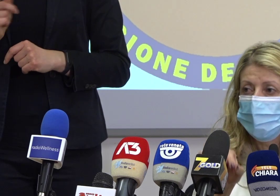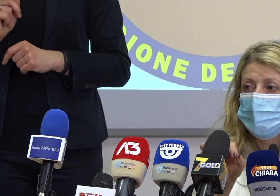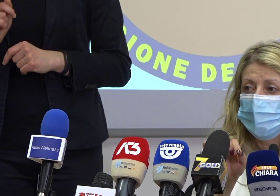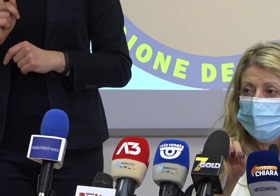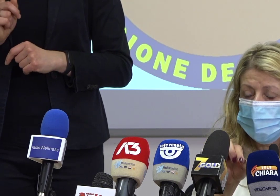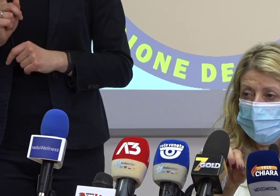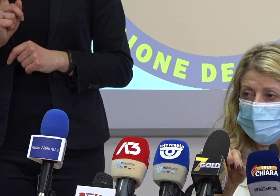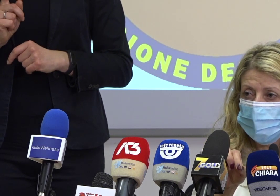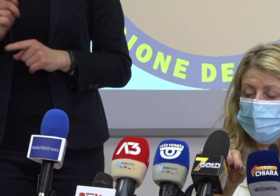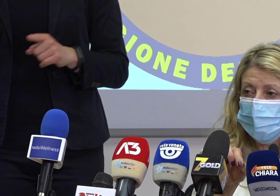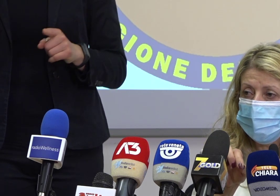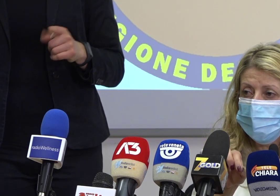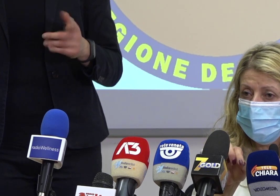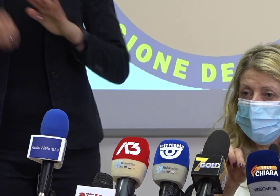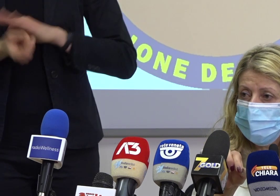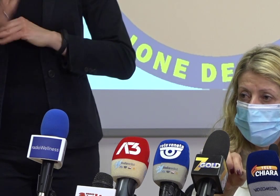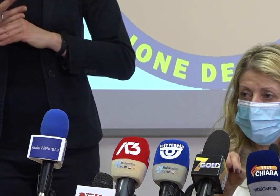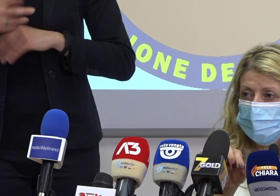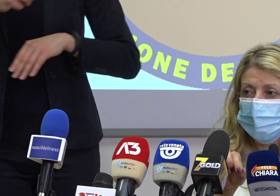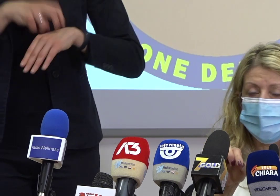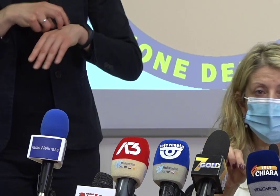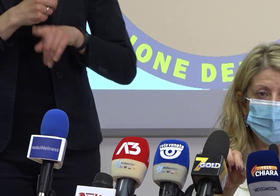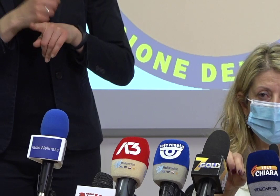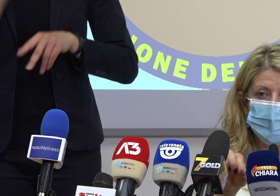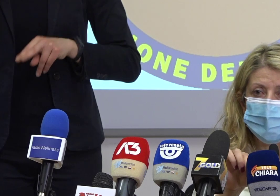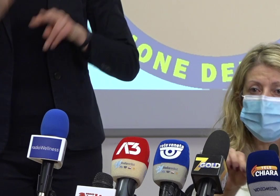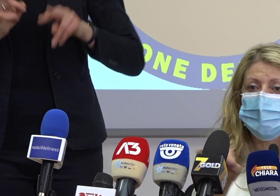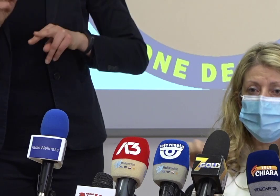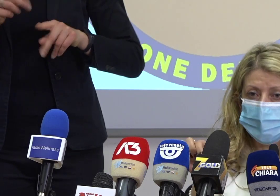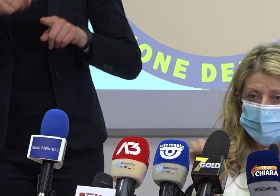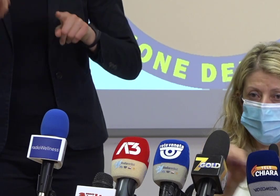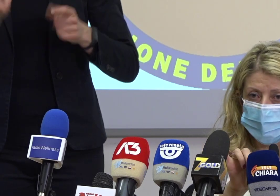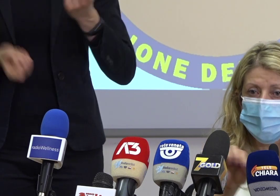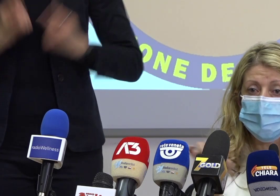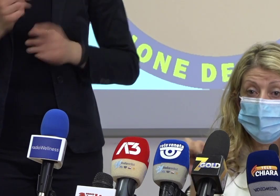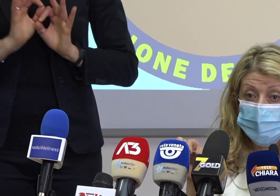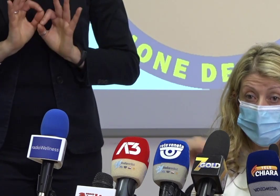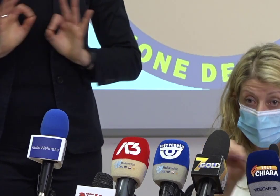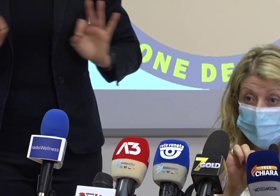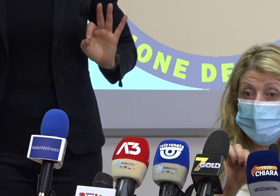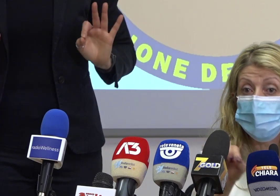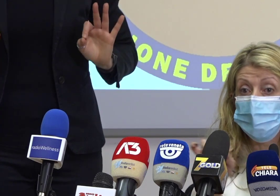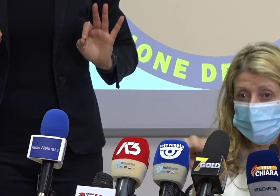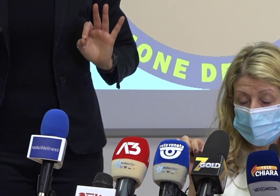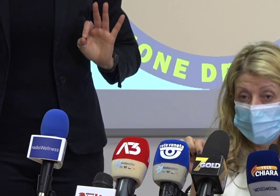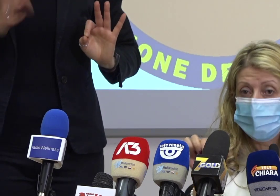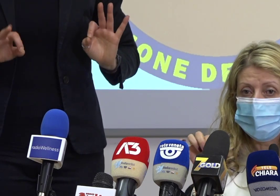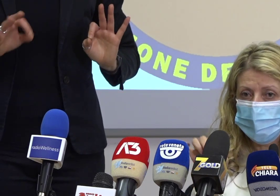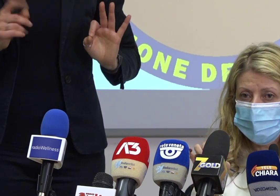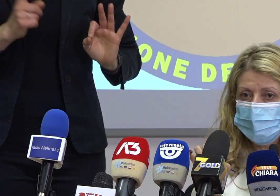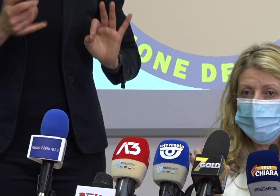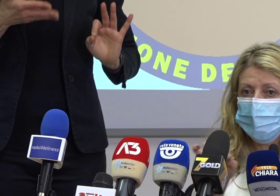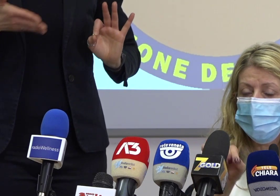quarantena, il medico valuterà se questi si sono mantenuti asintomatici, soprattutto negli ultimi giorni